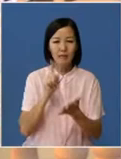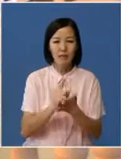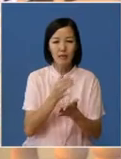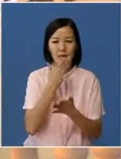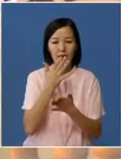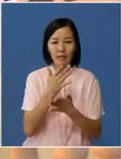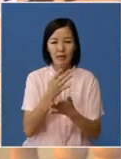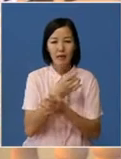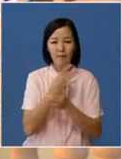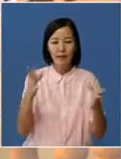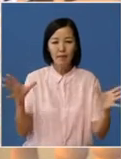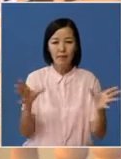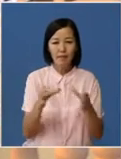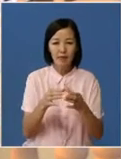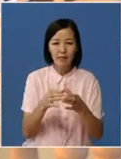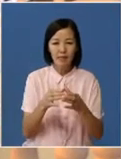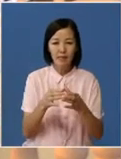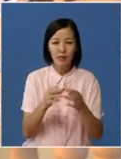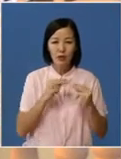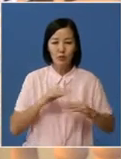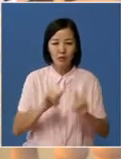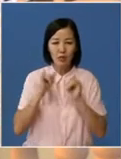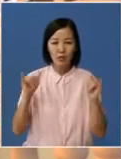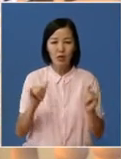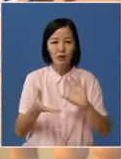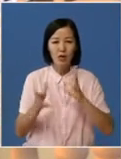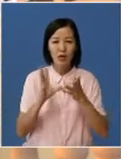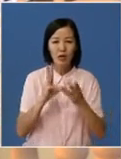этномәдени бірлестіктердің жұмысын жандандыру, жалпы ұлттық,